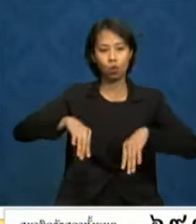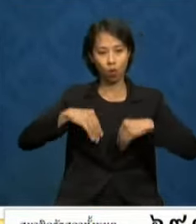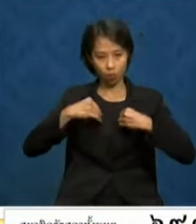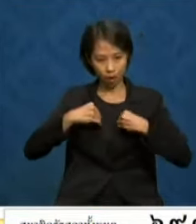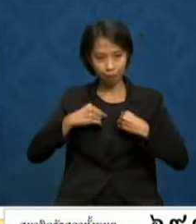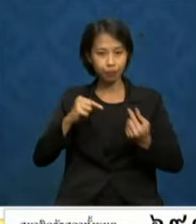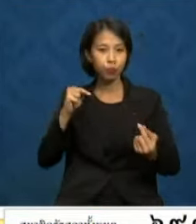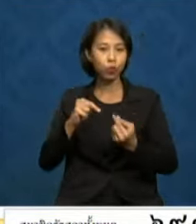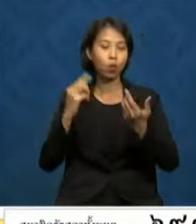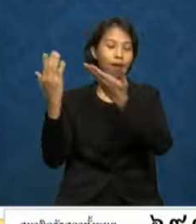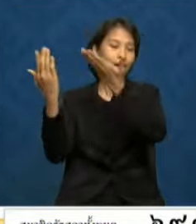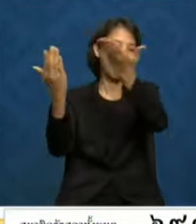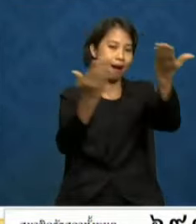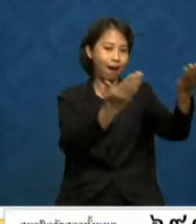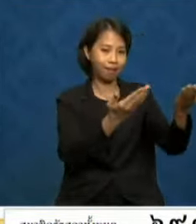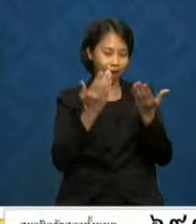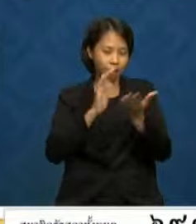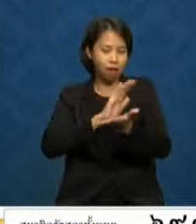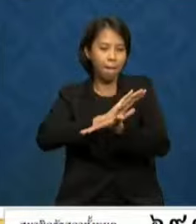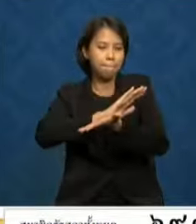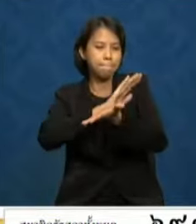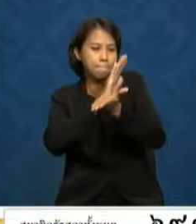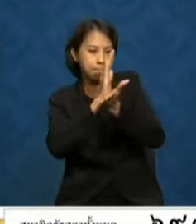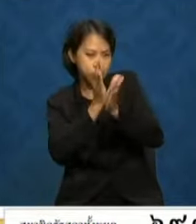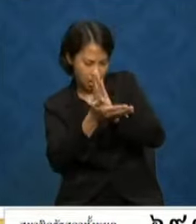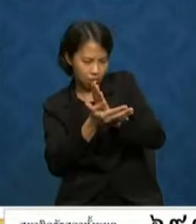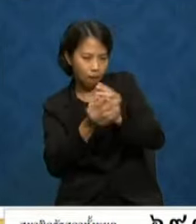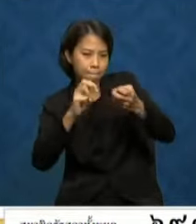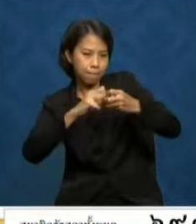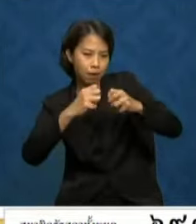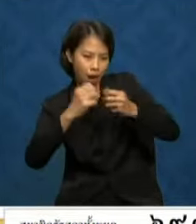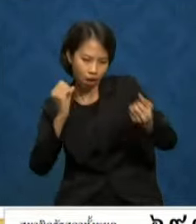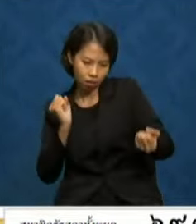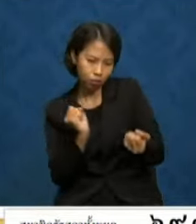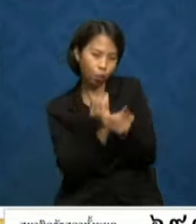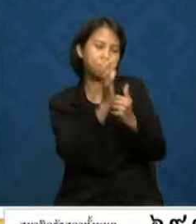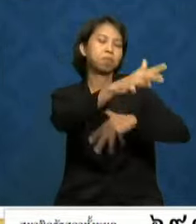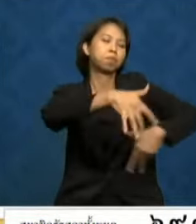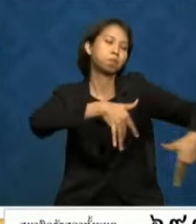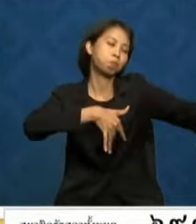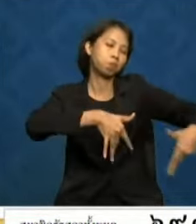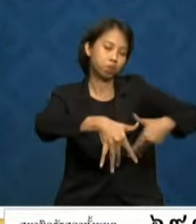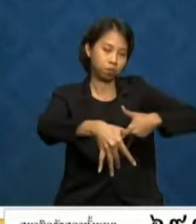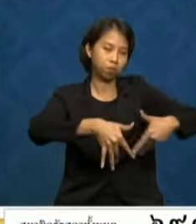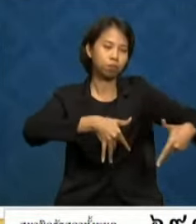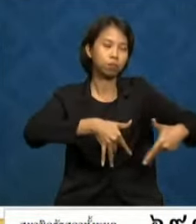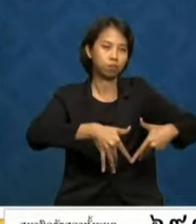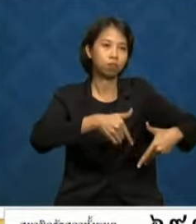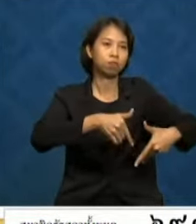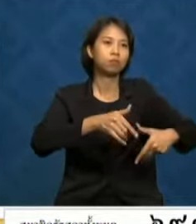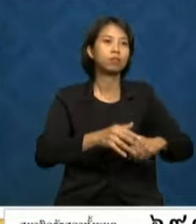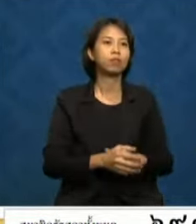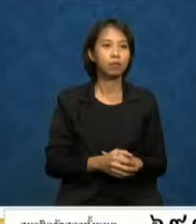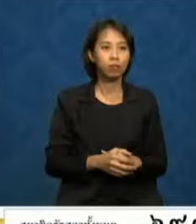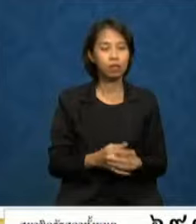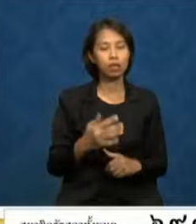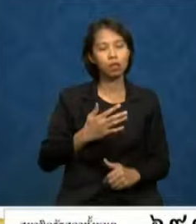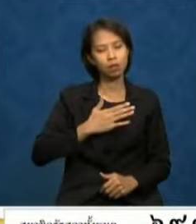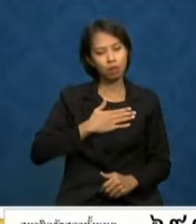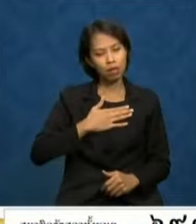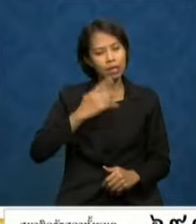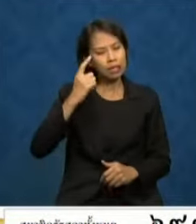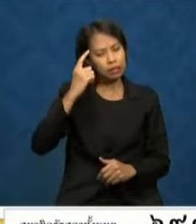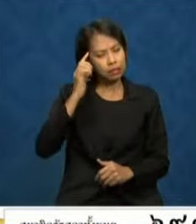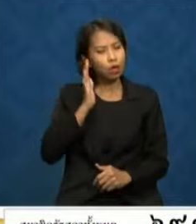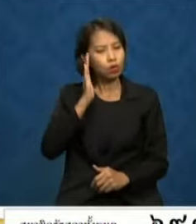ยนแปลงสภาพภูมิอากาศเนี่ยมันเป็นภัยคุกคามต่อมนุษยชาติที่ยังมีชีวิตอยู่นะครับที่กำลังหวังว่าลูกเ